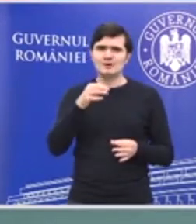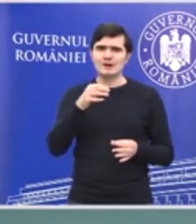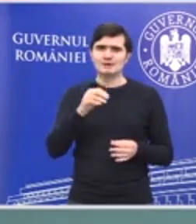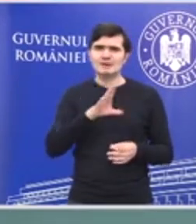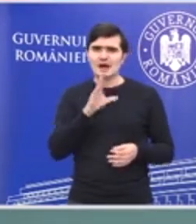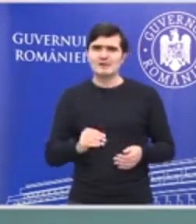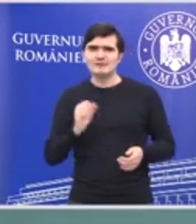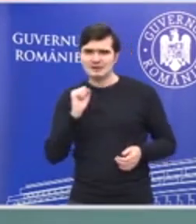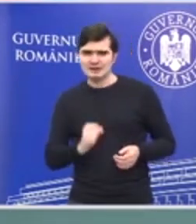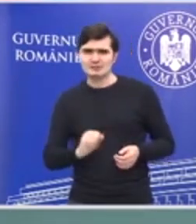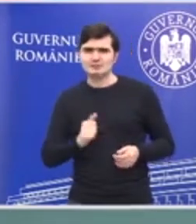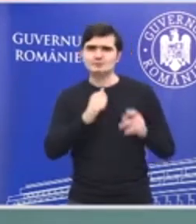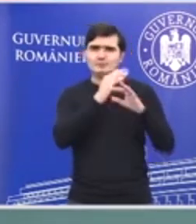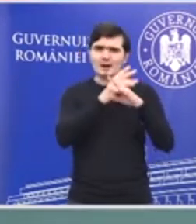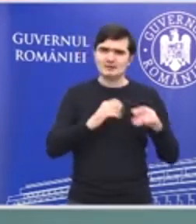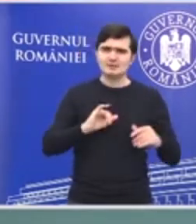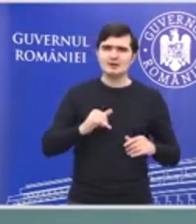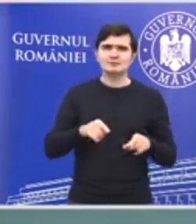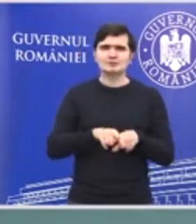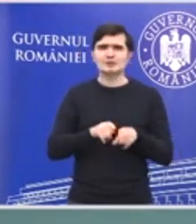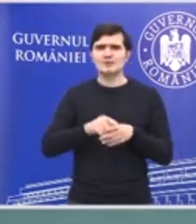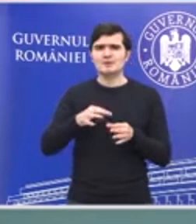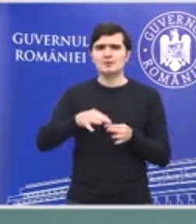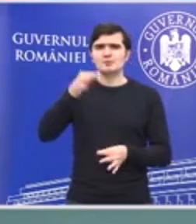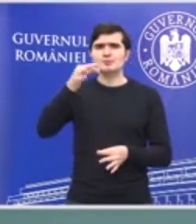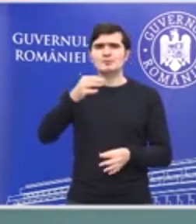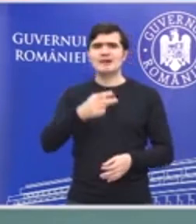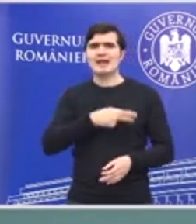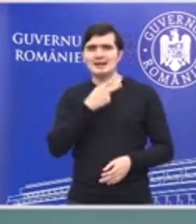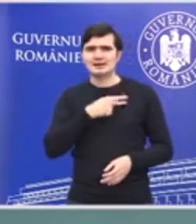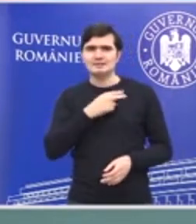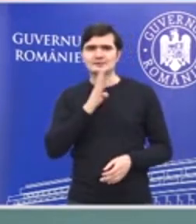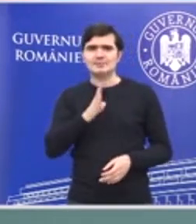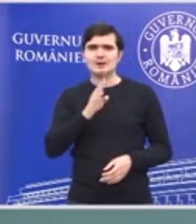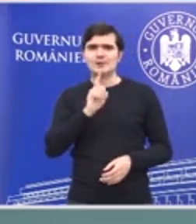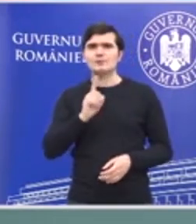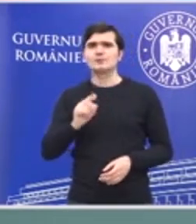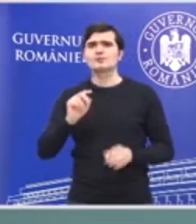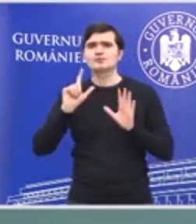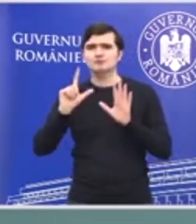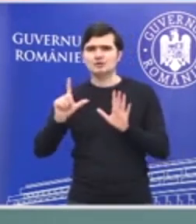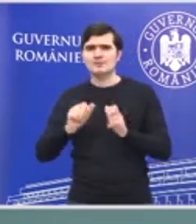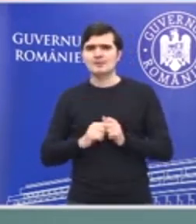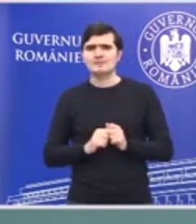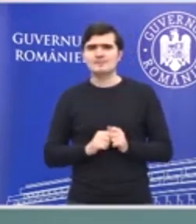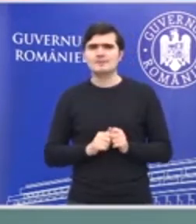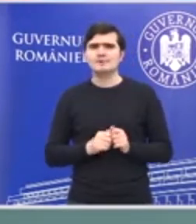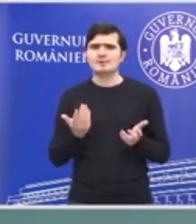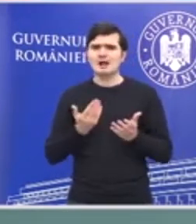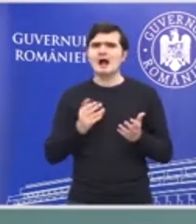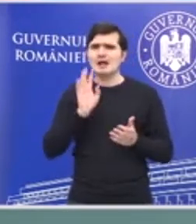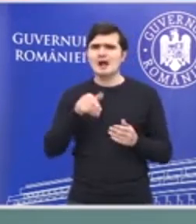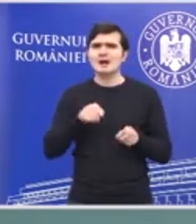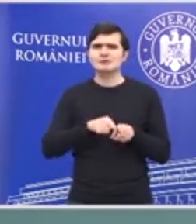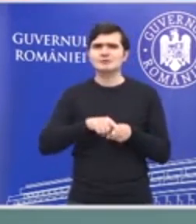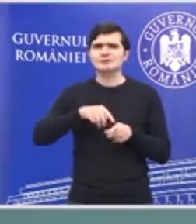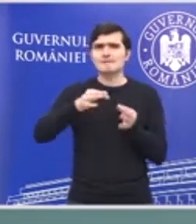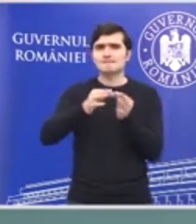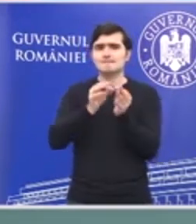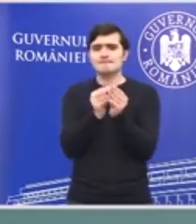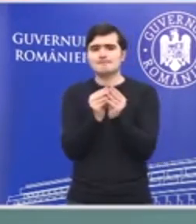și mai nou și tulpina britanică B117 achiziționează această